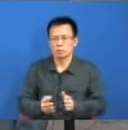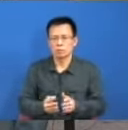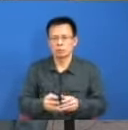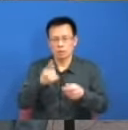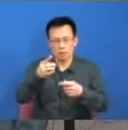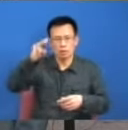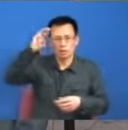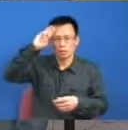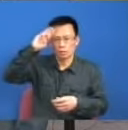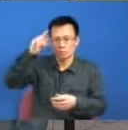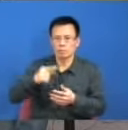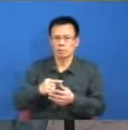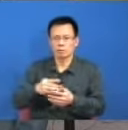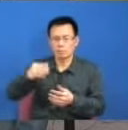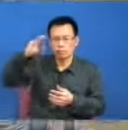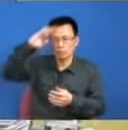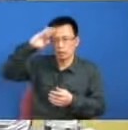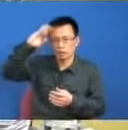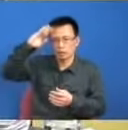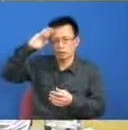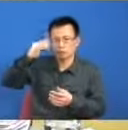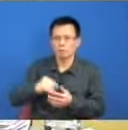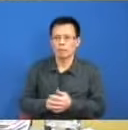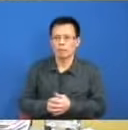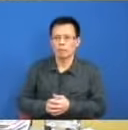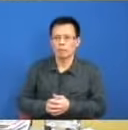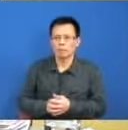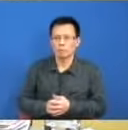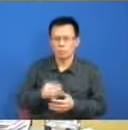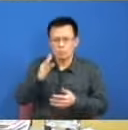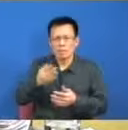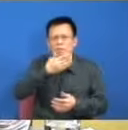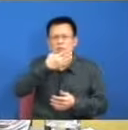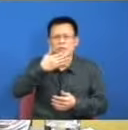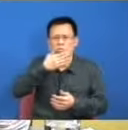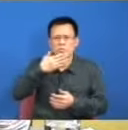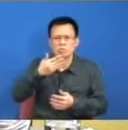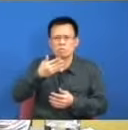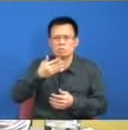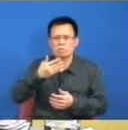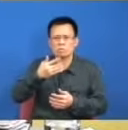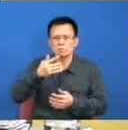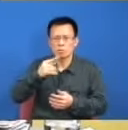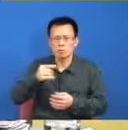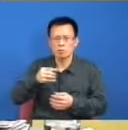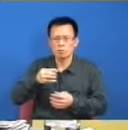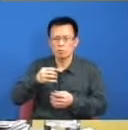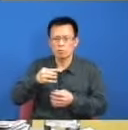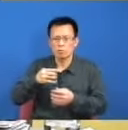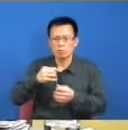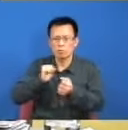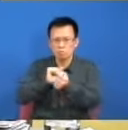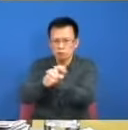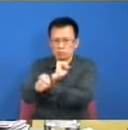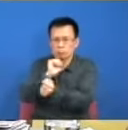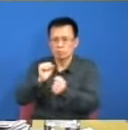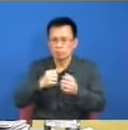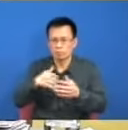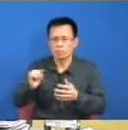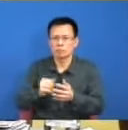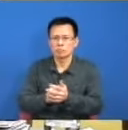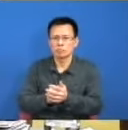警方嘅 搬咁都冇理由搞到朝頭早先至可以係放人㗎。 咁計翻條